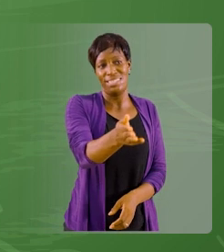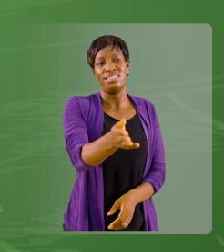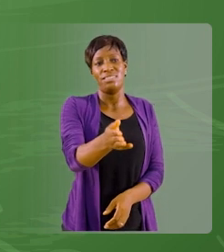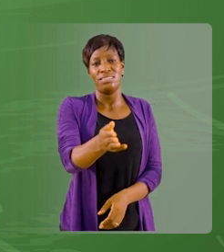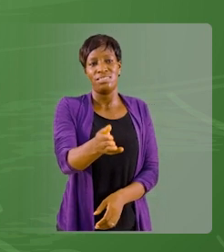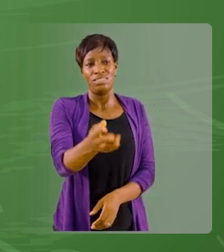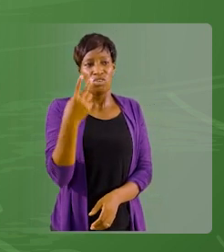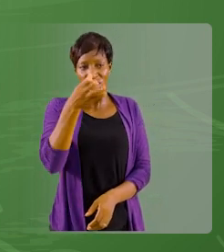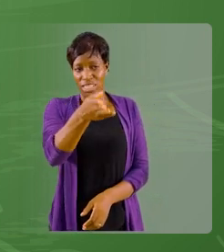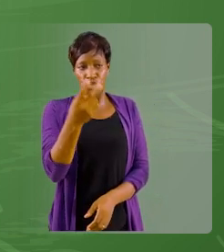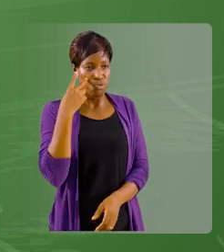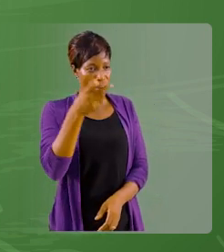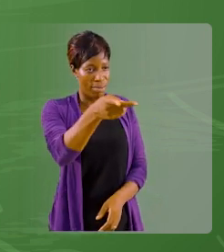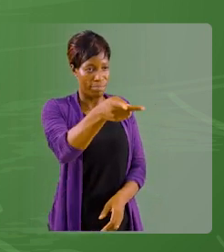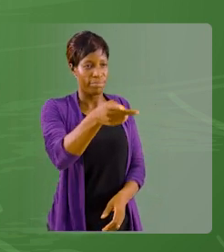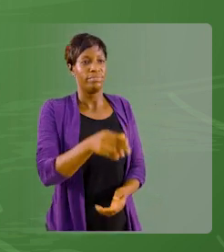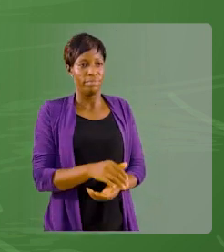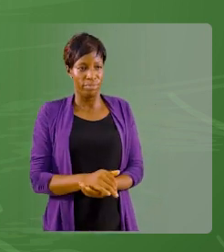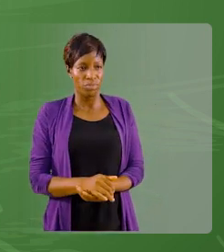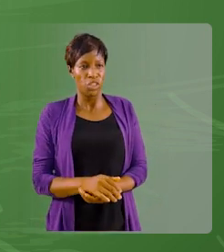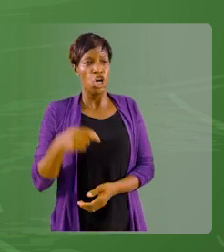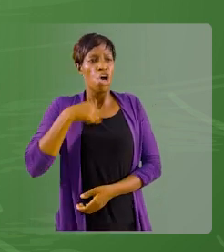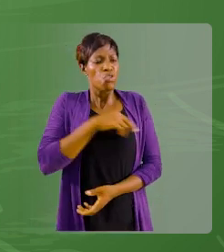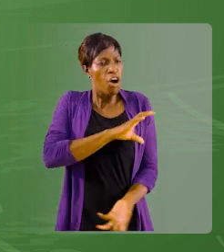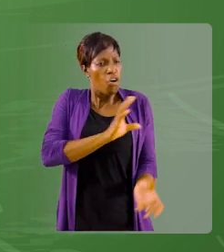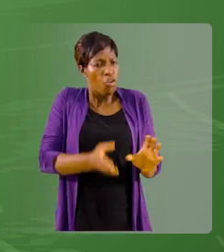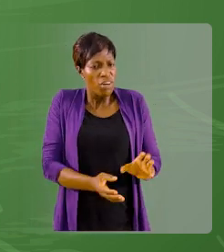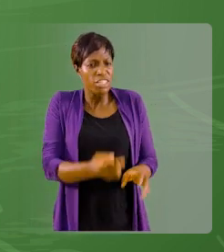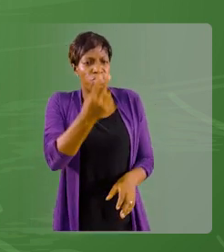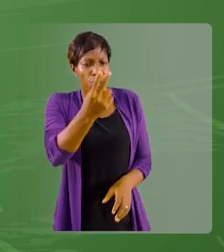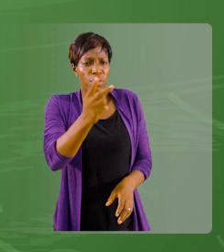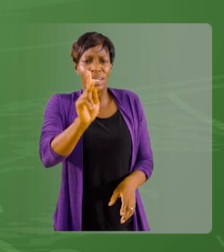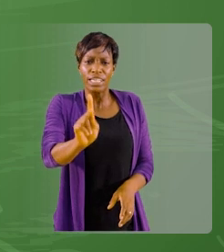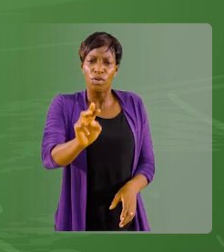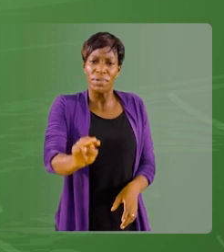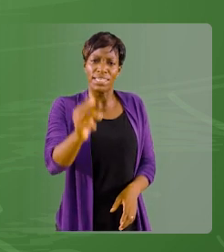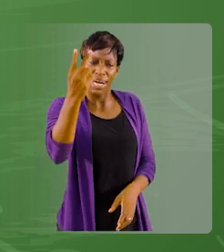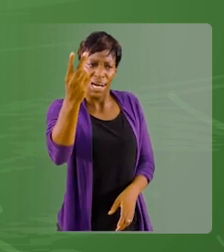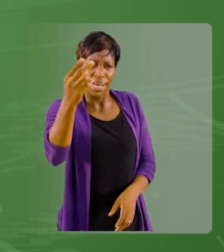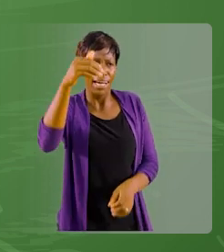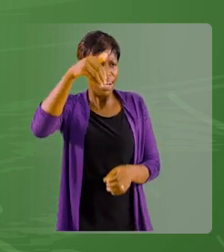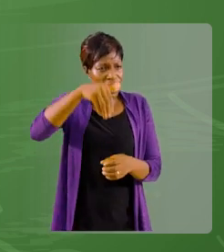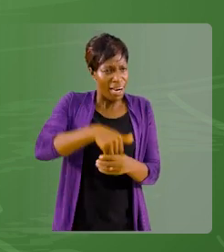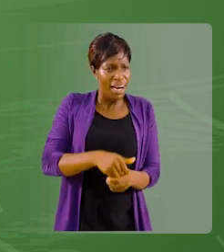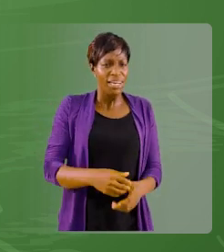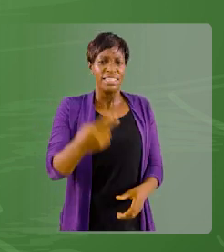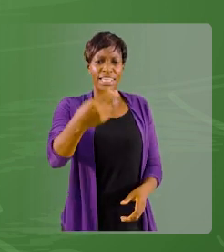unités. Bien, nous allons convertir les 2 km carrés en hectomètres carrés.